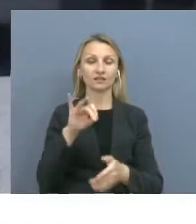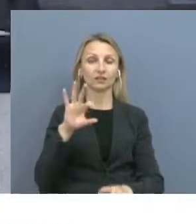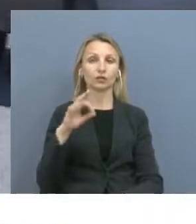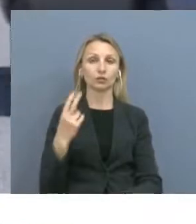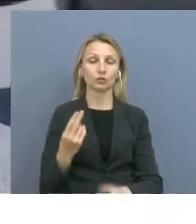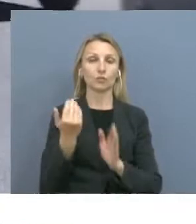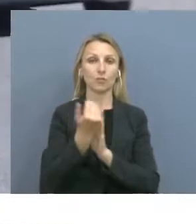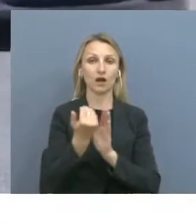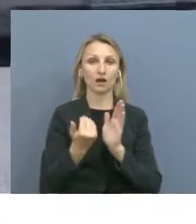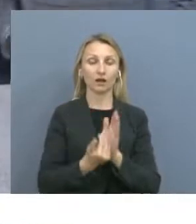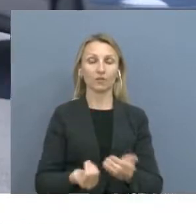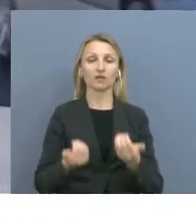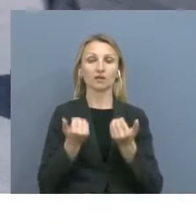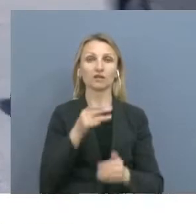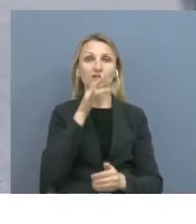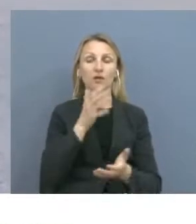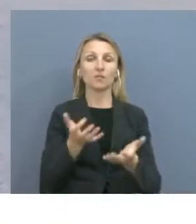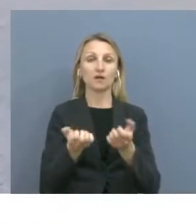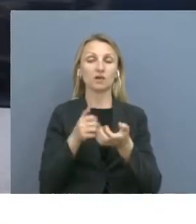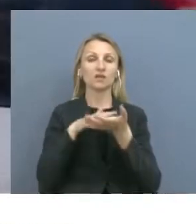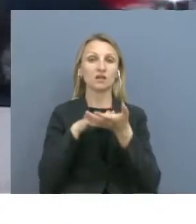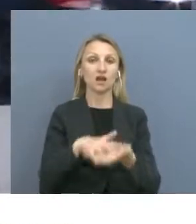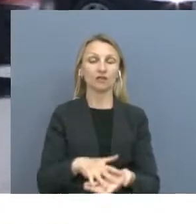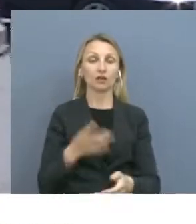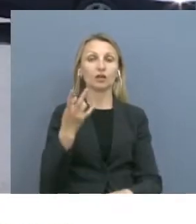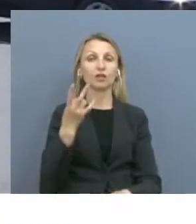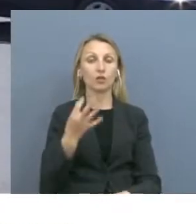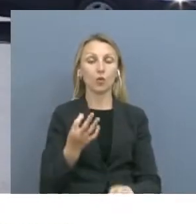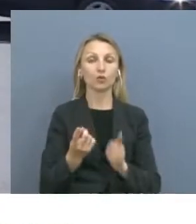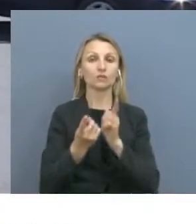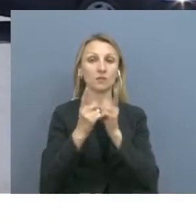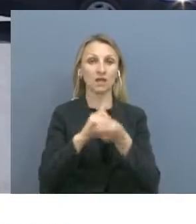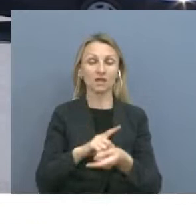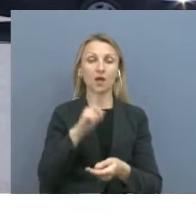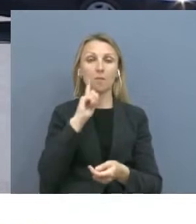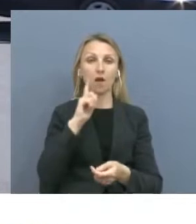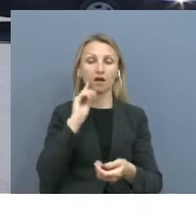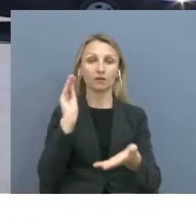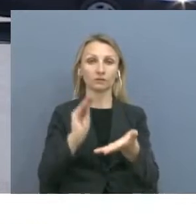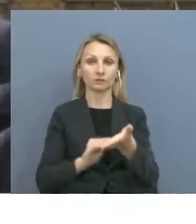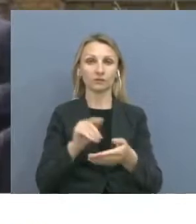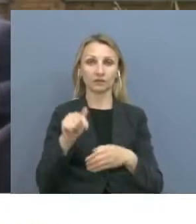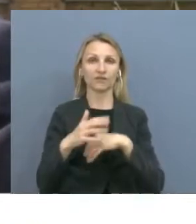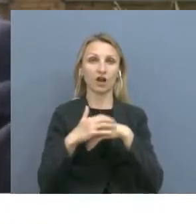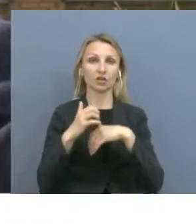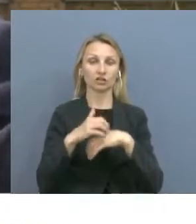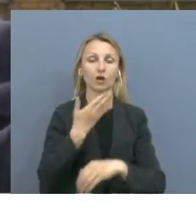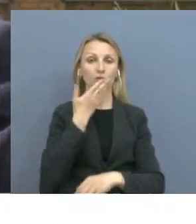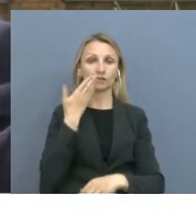социальных программ. В настоящее время принимаются заявки. Однако данные изменения еще не были внесены в Кокшетау.